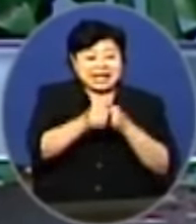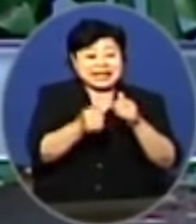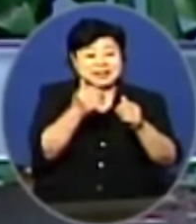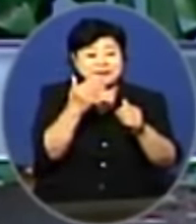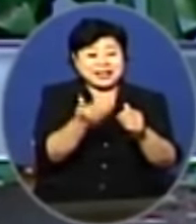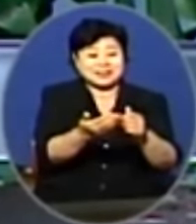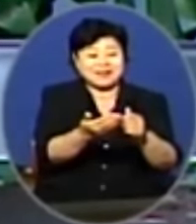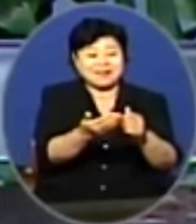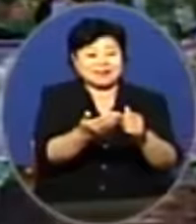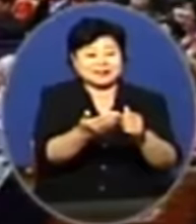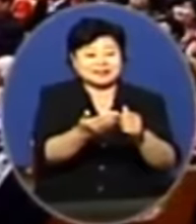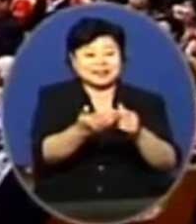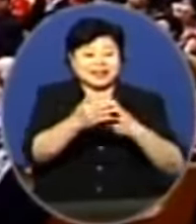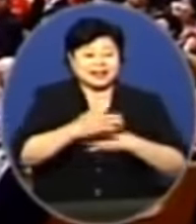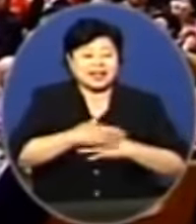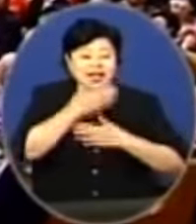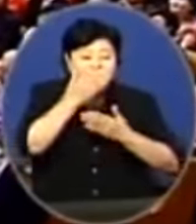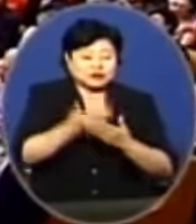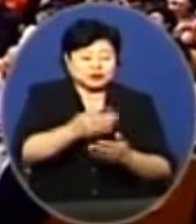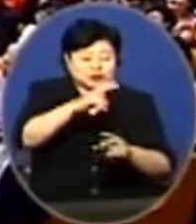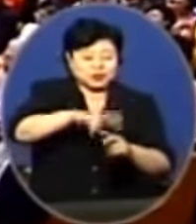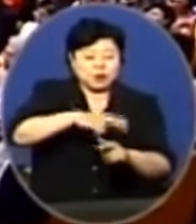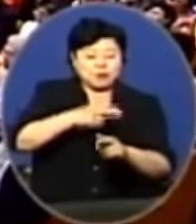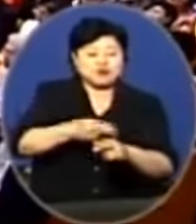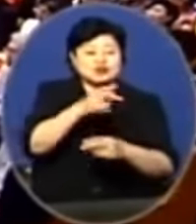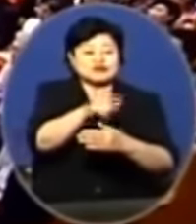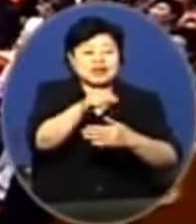하나님께서 내게 주신 선물 중에